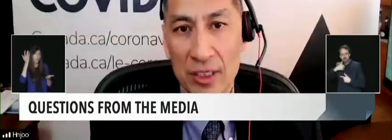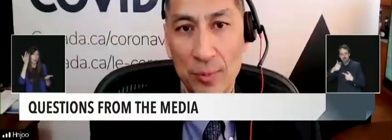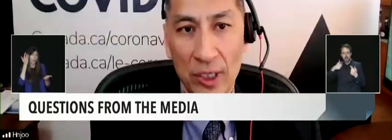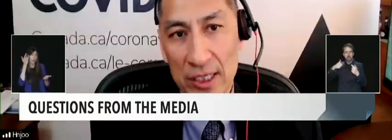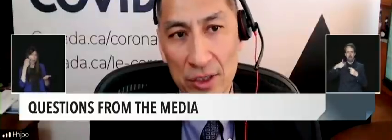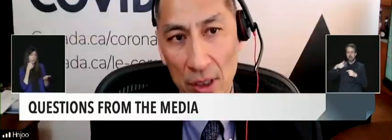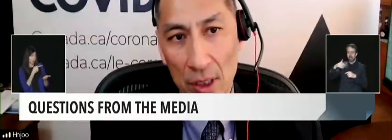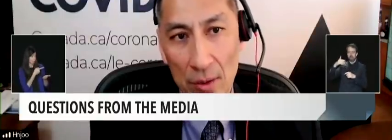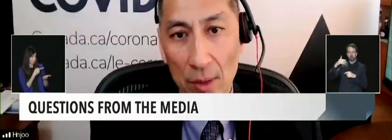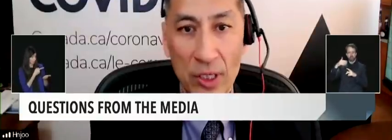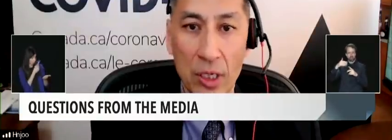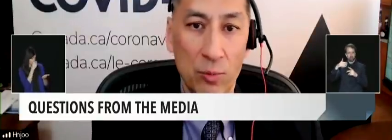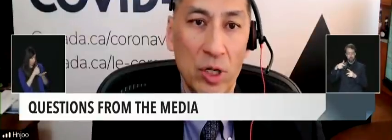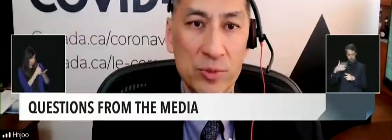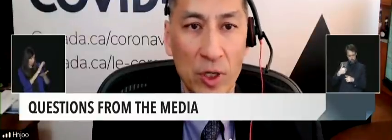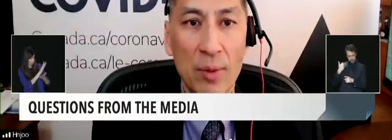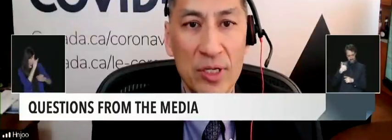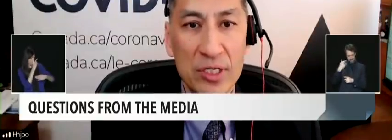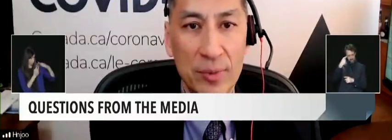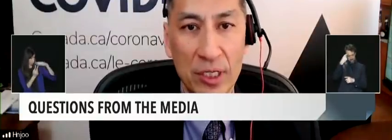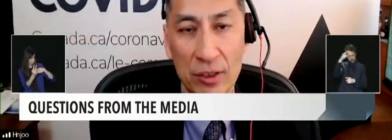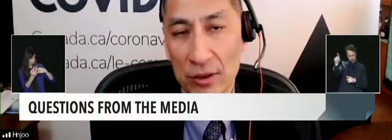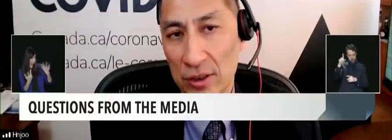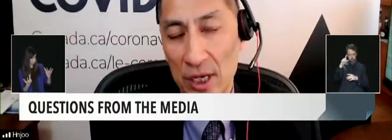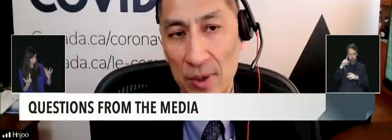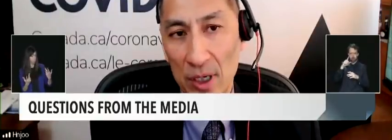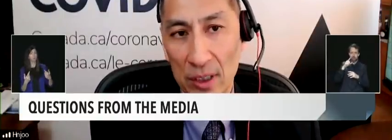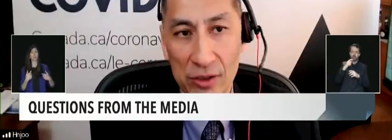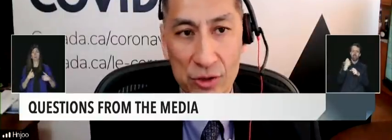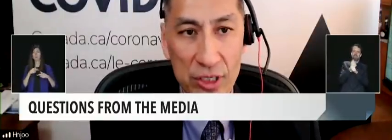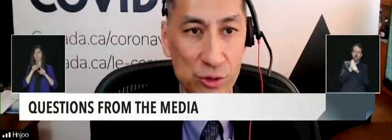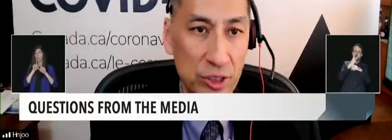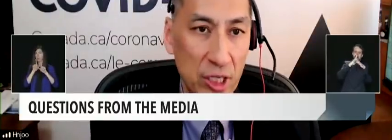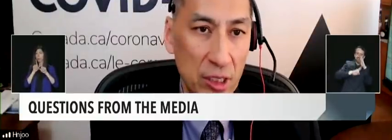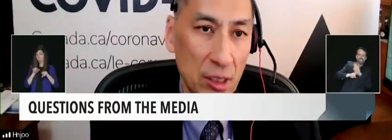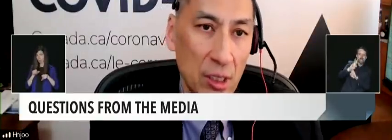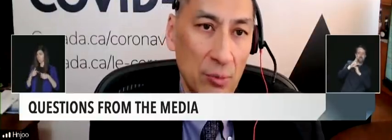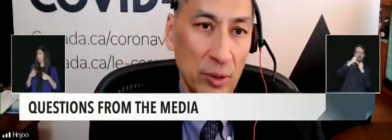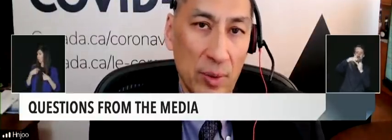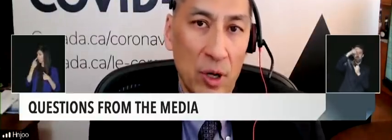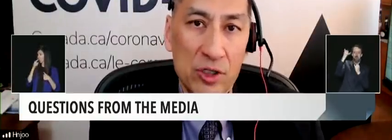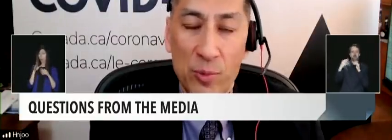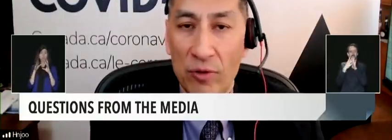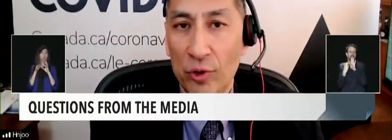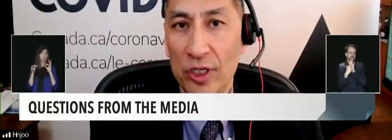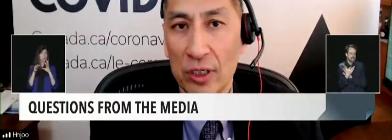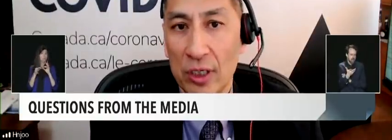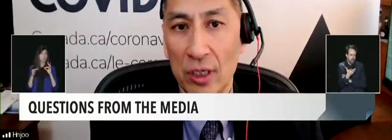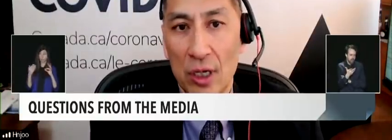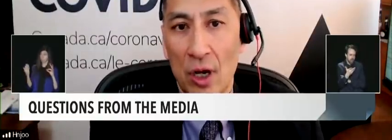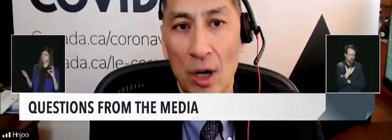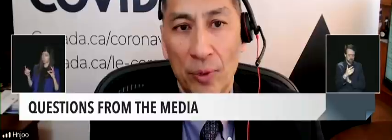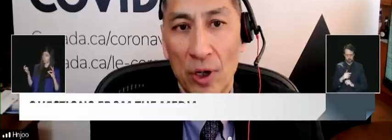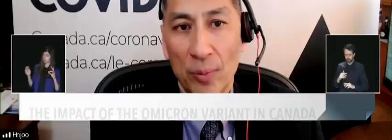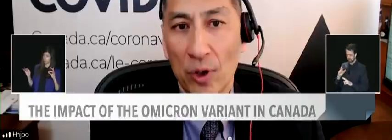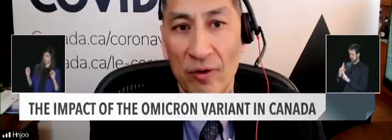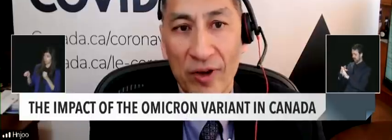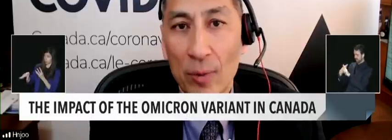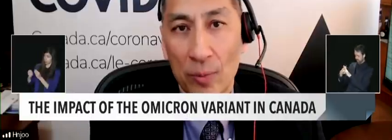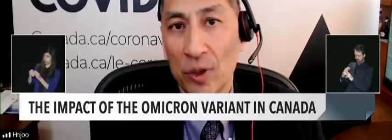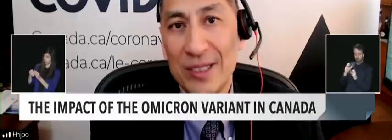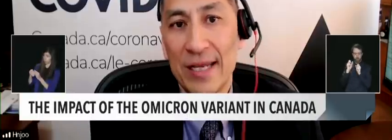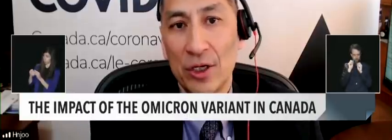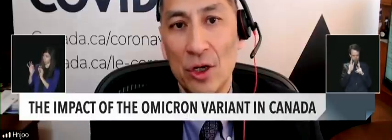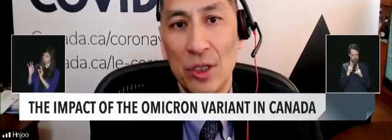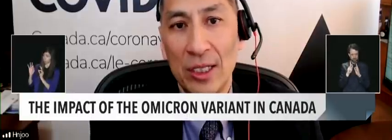OK. Merci pour la question. Moi, je peux commencer peut-être, Dr. Tim, à quelque chose d'ajouter. Premièrement, je peux vous dire qu'en